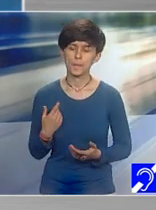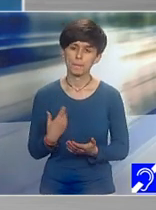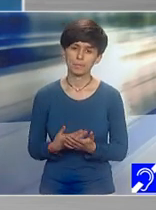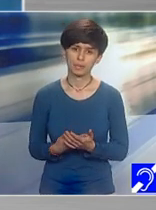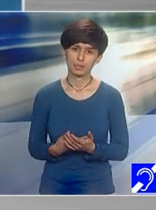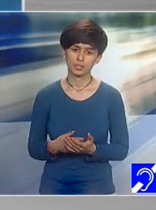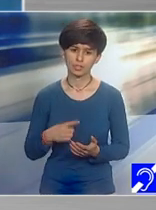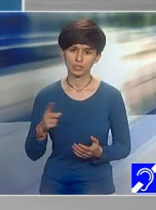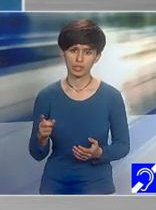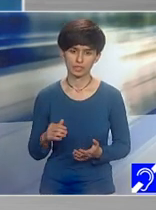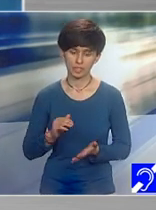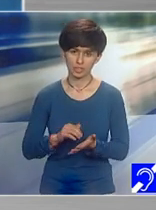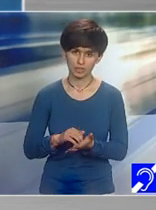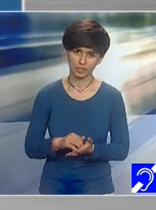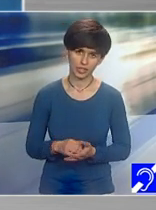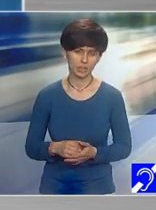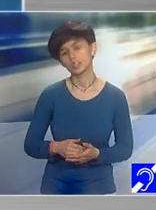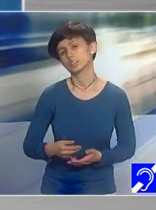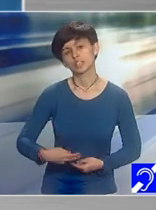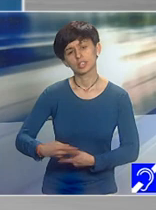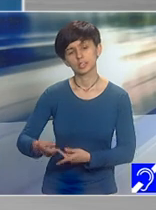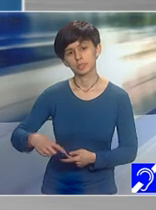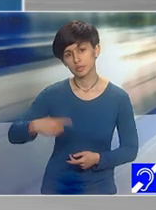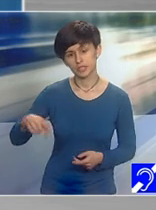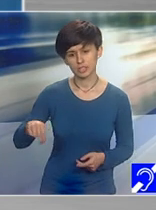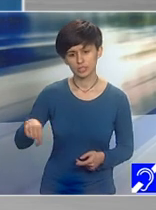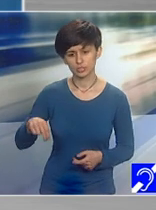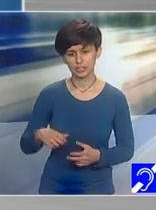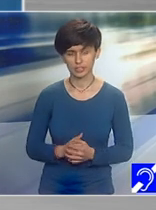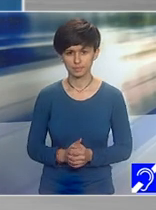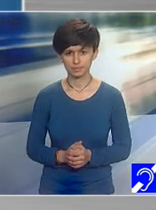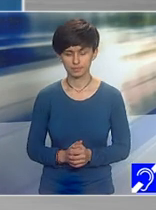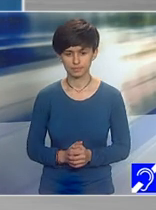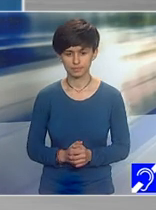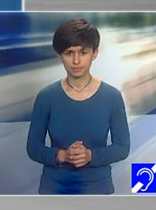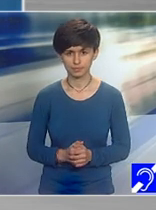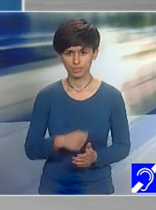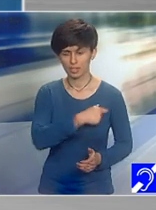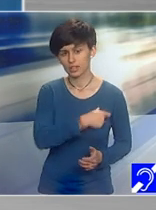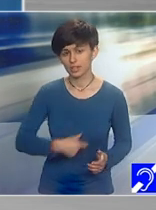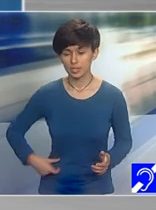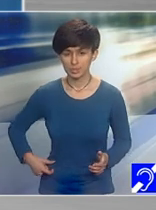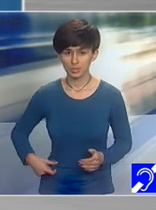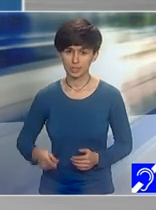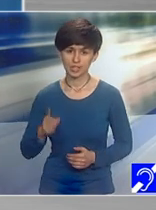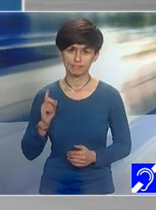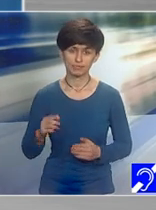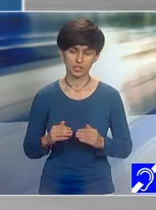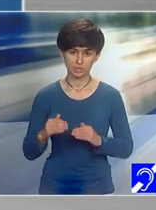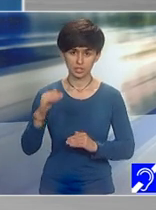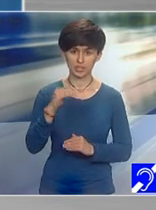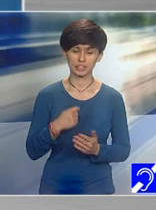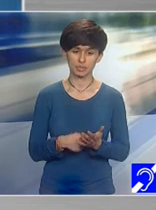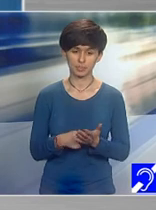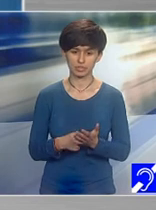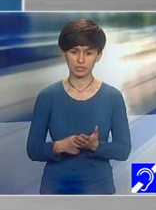ducem în alte orașe și în alte județe. Așa cum s-a întâmplat anul trecut, primăria a fost nevoită să majore prețurile, am rămas surprins că niciun consilier local